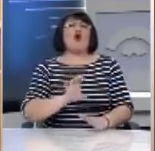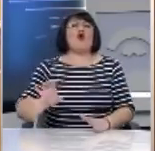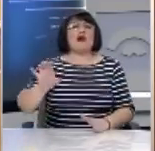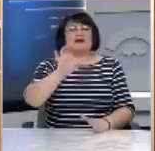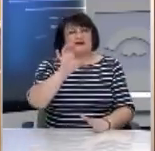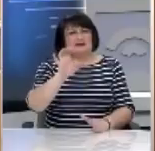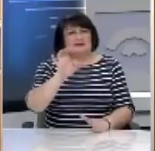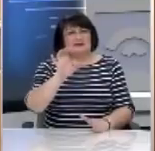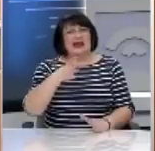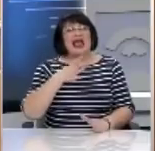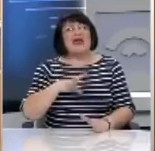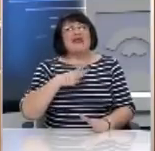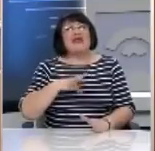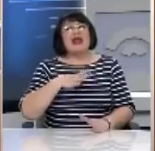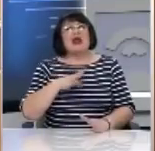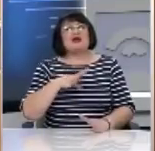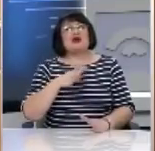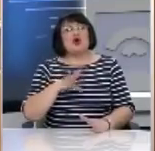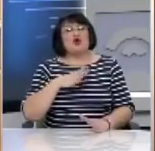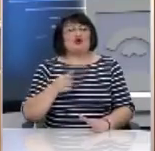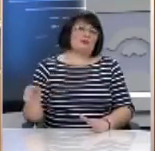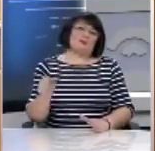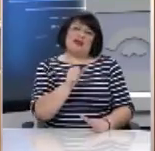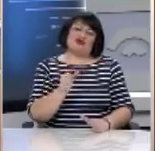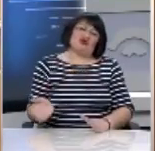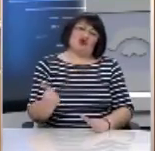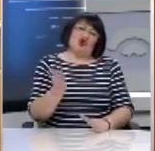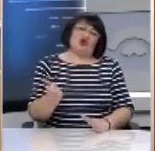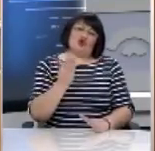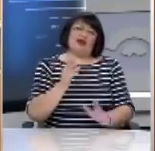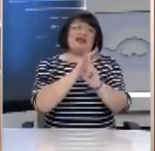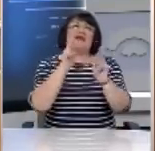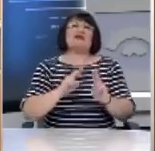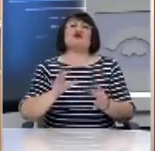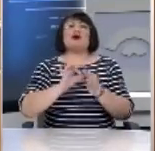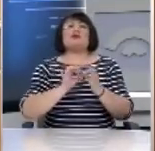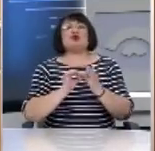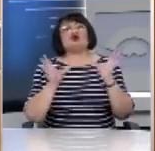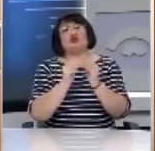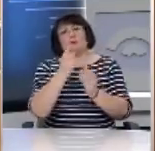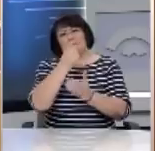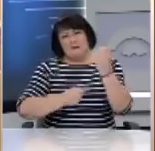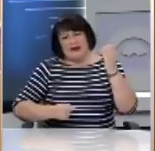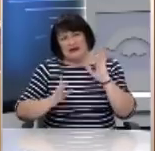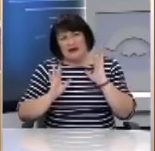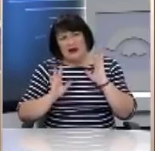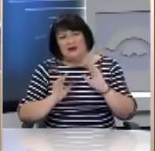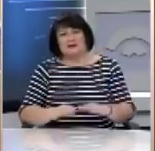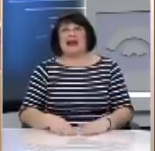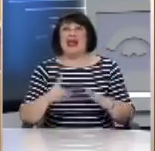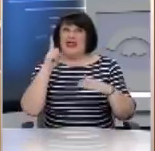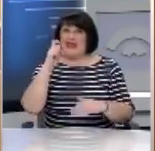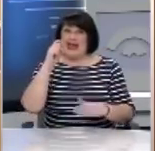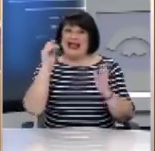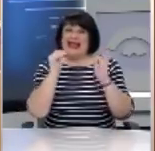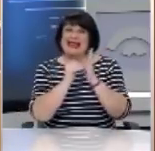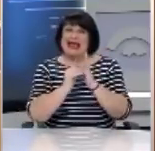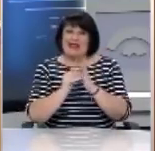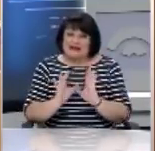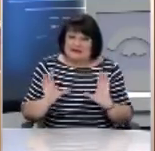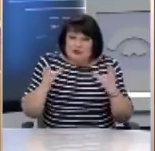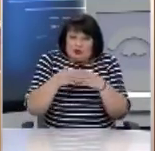πρόγραμμα εθελοντικών επιστροφών του Διεθνούς Οργανισμού Μετανάστευσης, υπήρξαν πάνω από 10.000